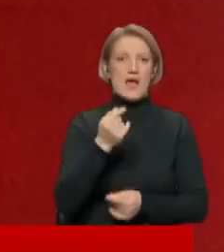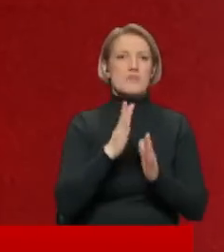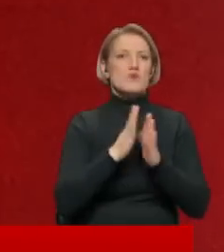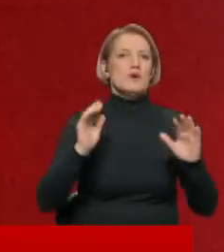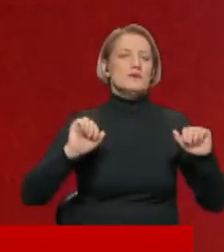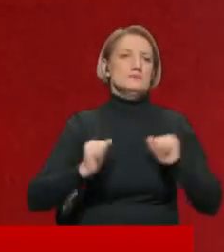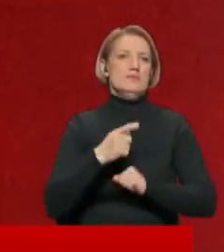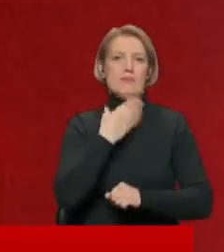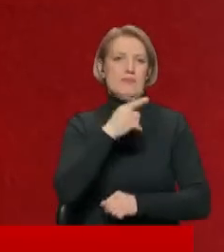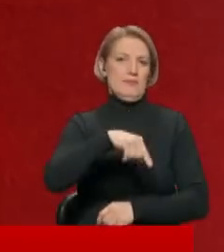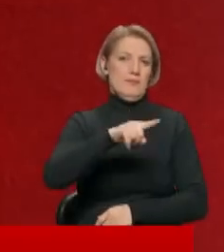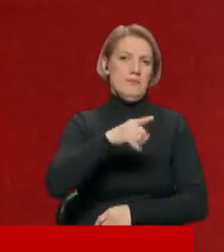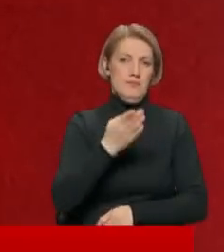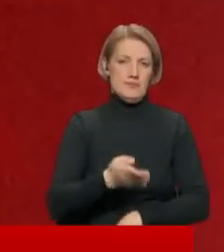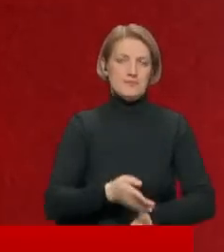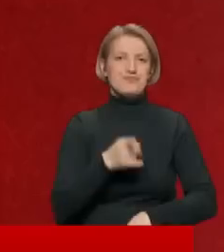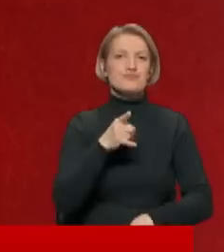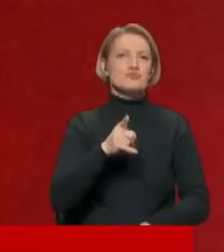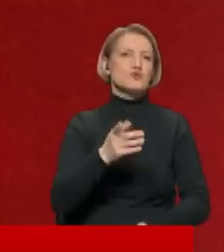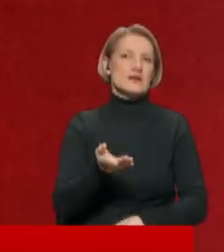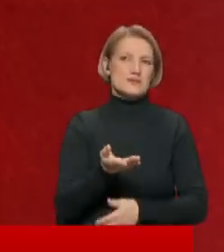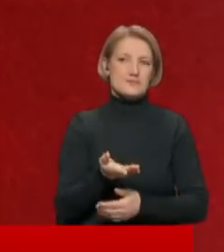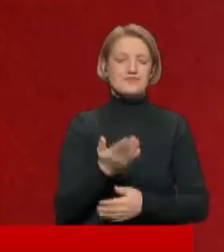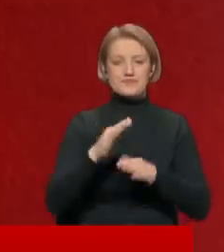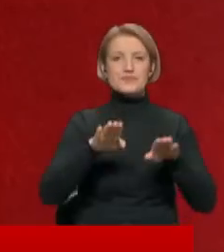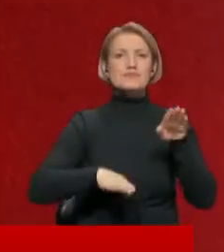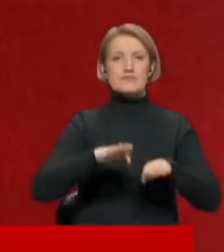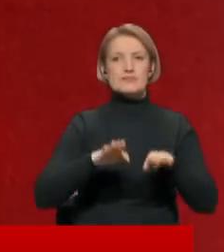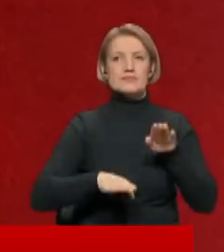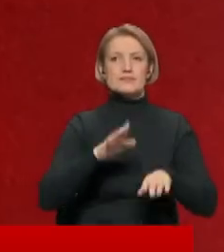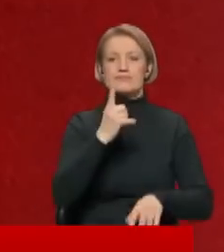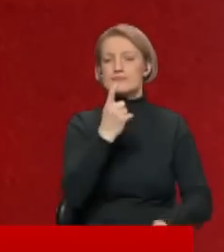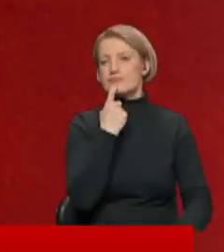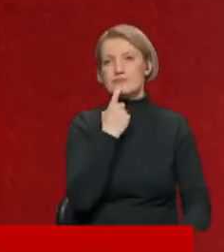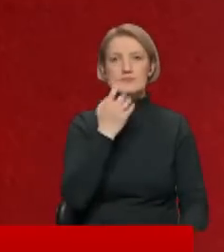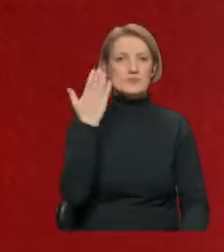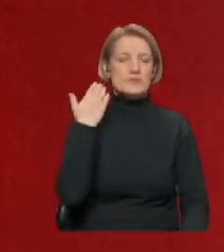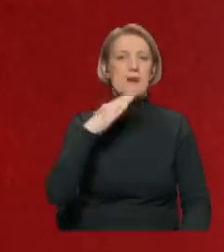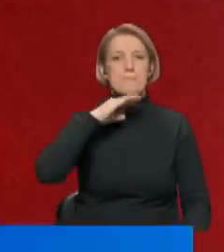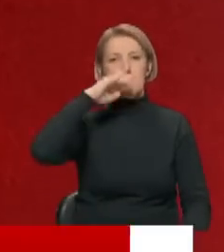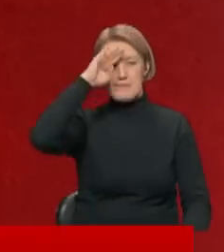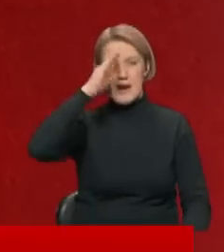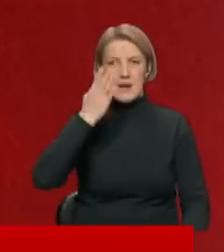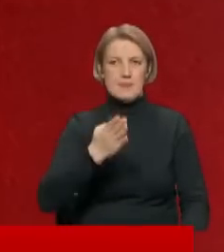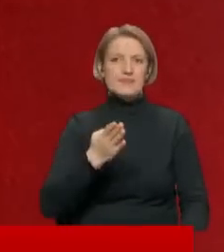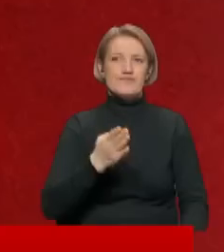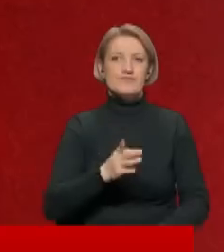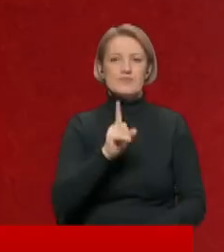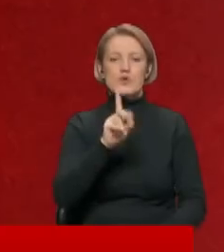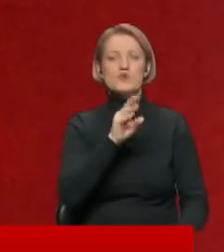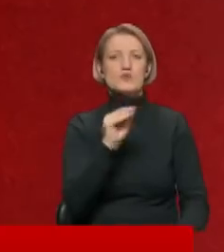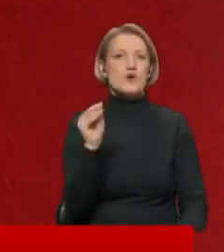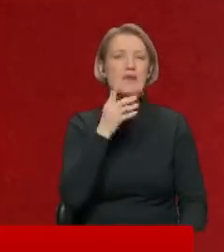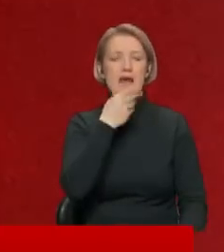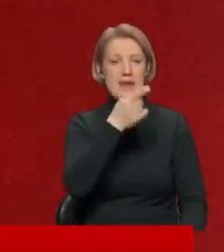en büyük sıkıntıyı emeklerimiz çekiyor yani bundan aşağı yukarı bir yıl önce bayramda 13